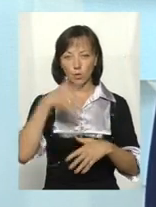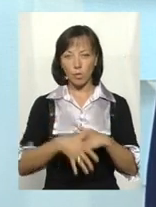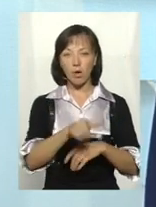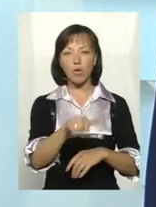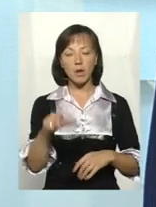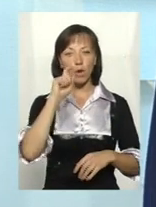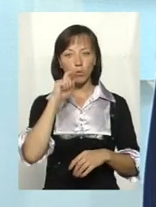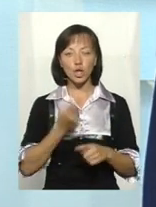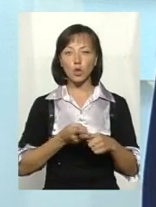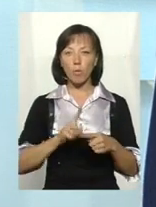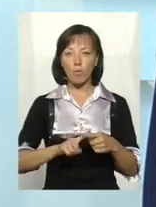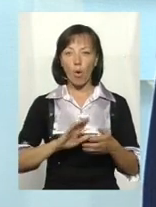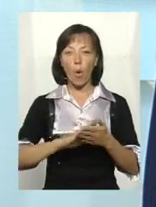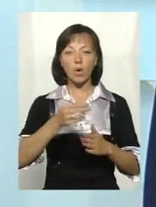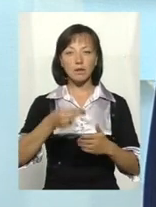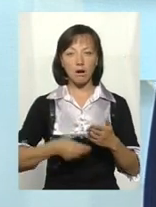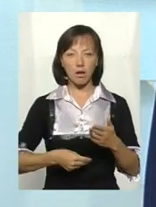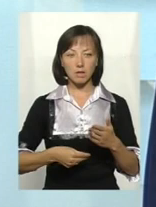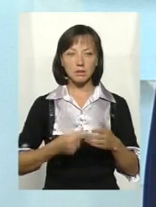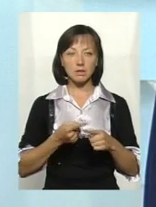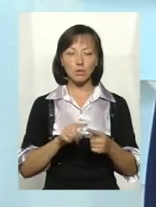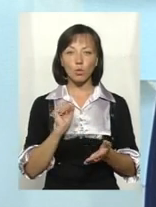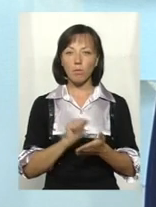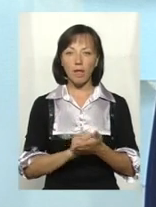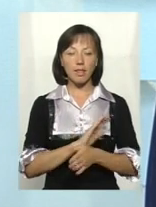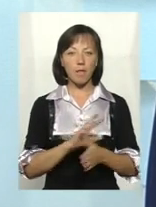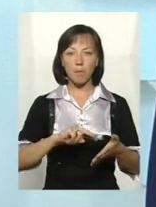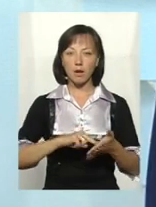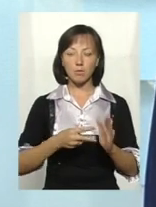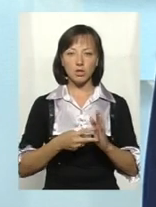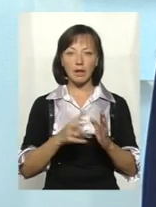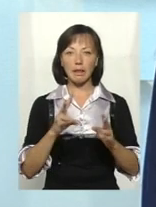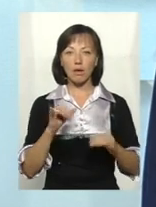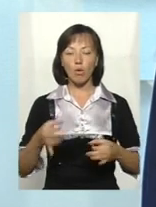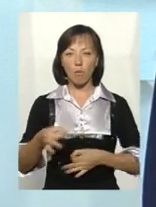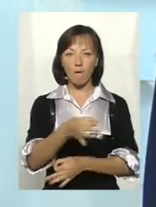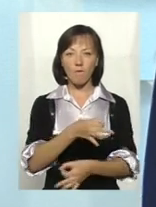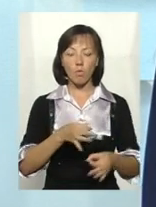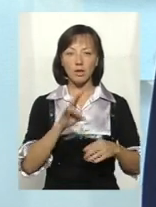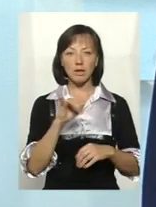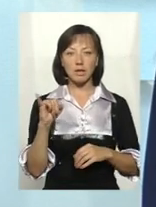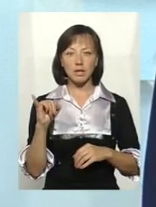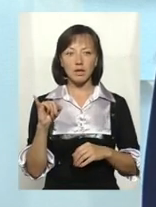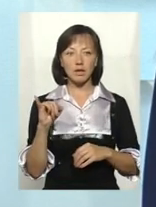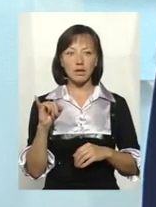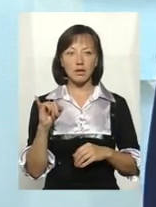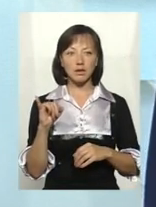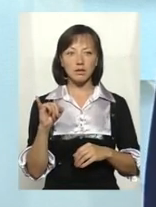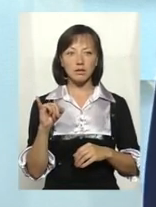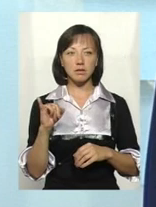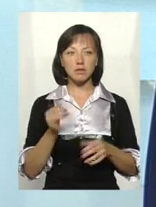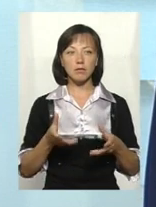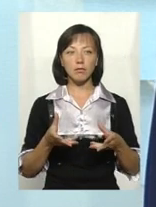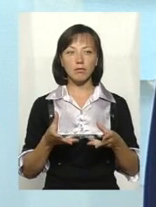Тому контракт – це є нормативно-правовий акт, який не передбачає ні обговорення, ні що